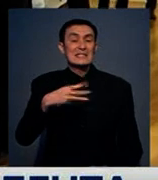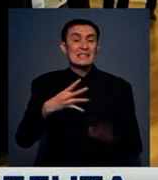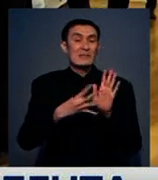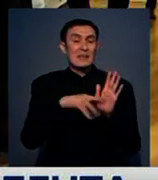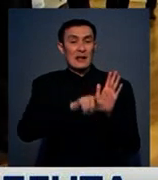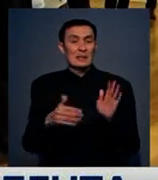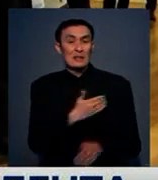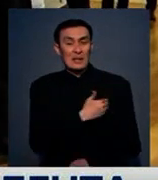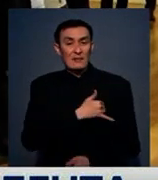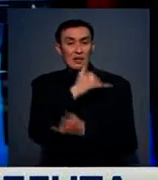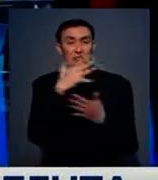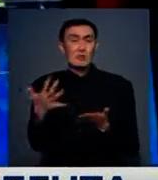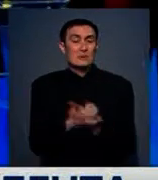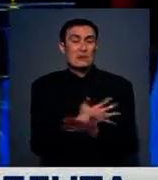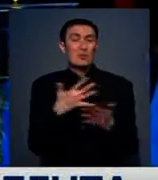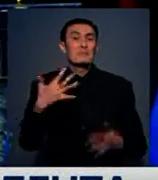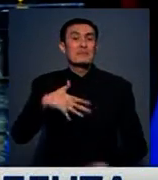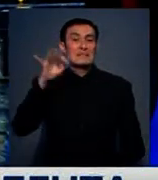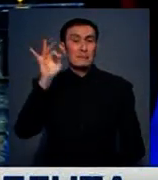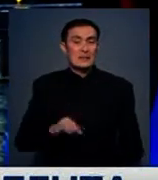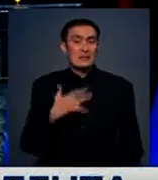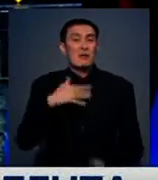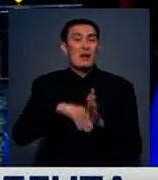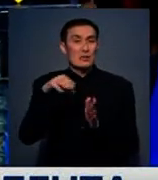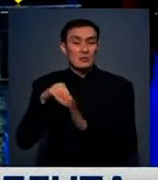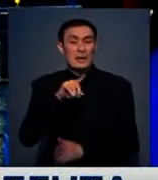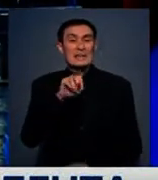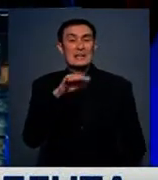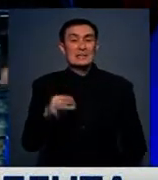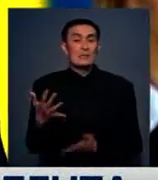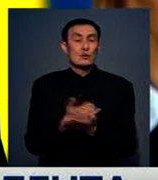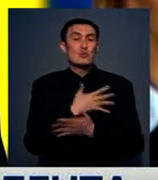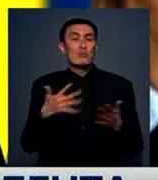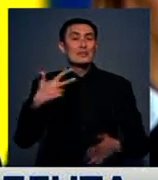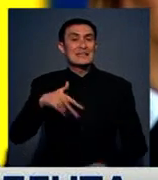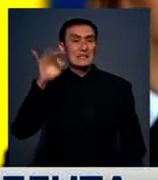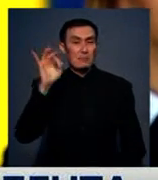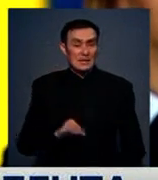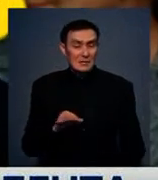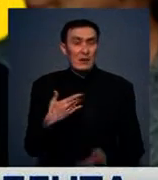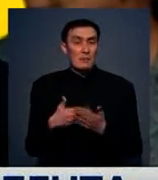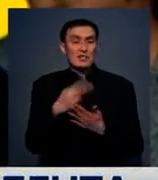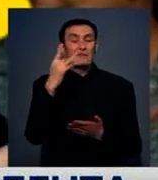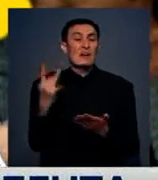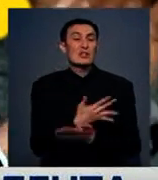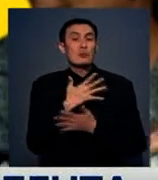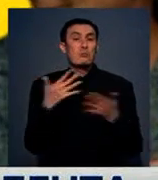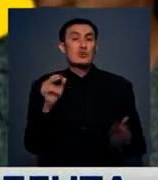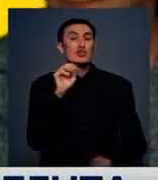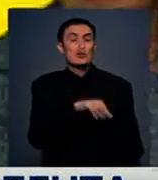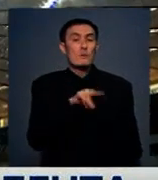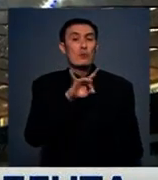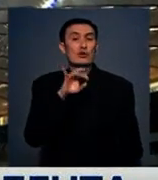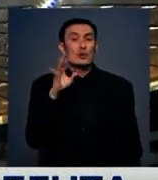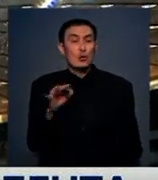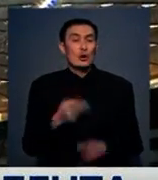39 кандидатов не набрал больше 50% голосов. Зеленский получил свыше 30%, это почти вдвое больше. больше, чем у